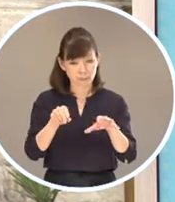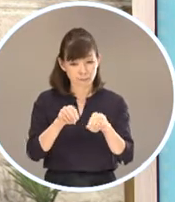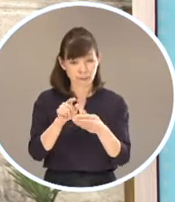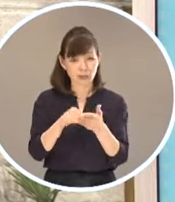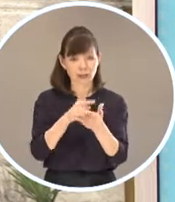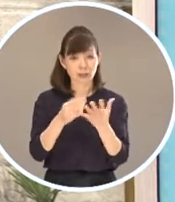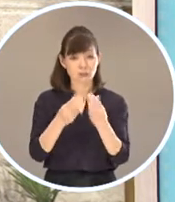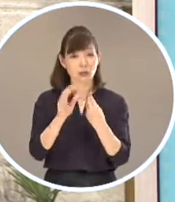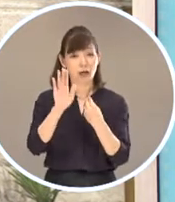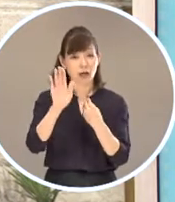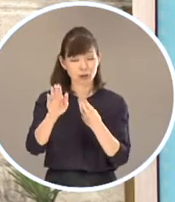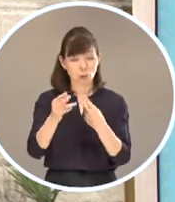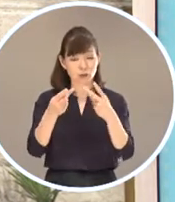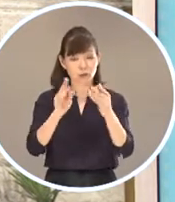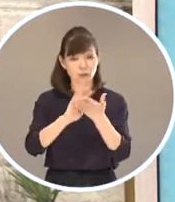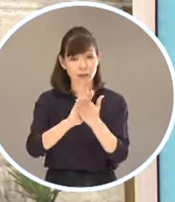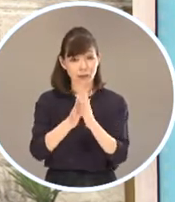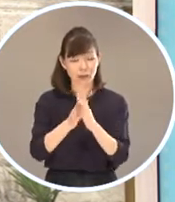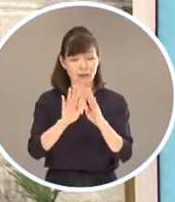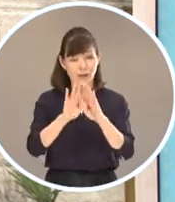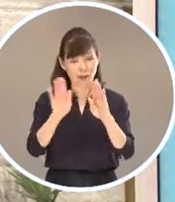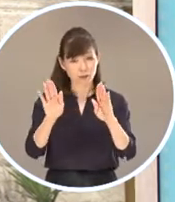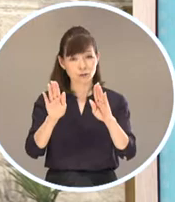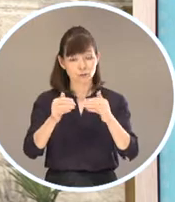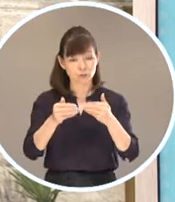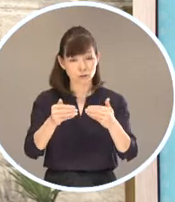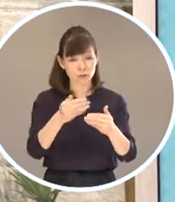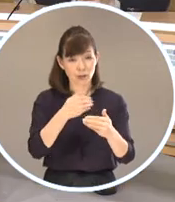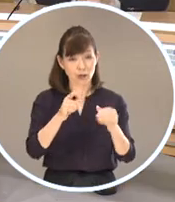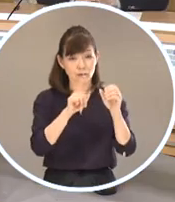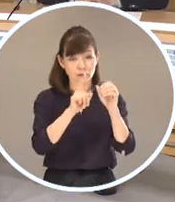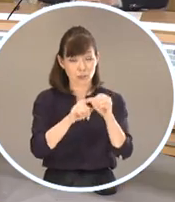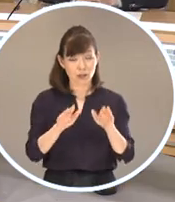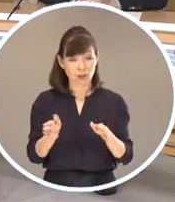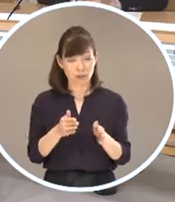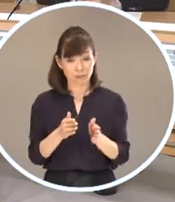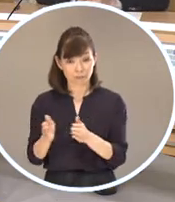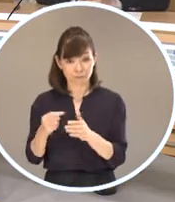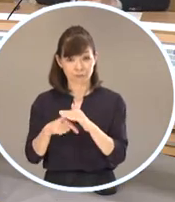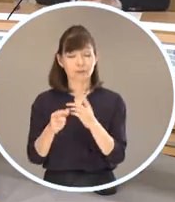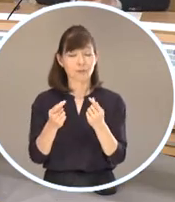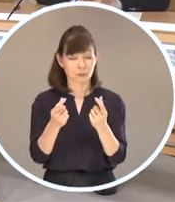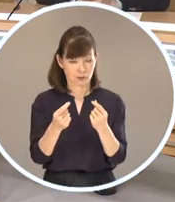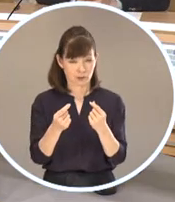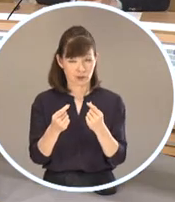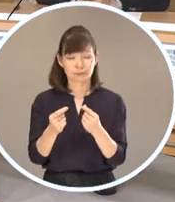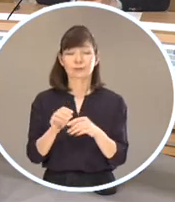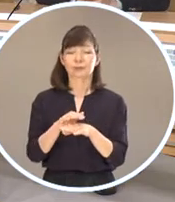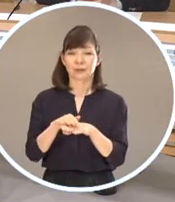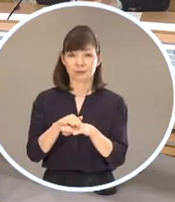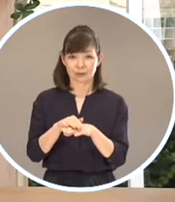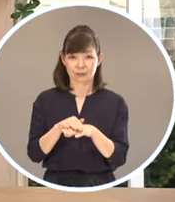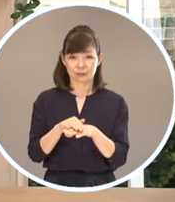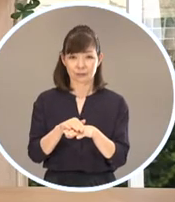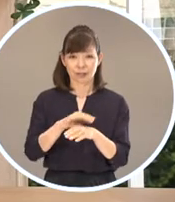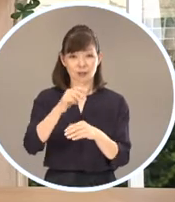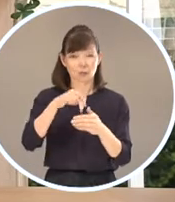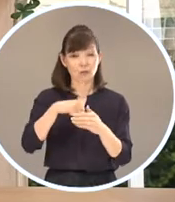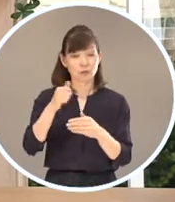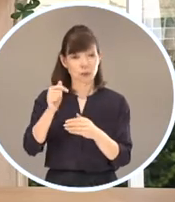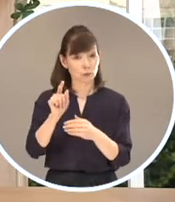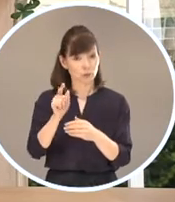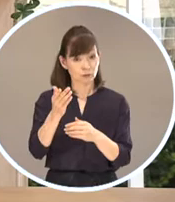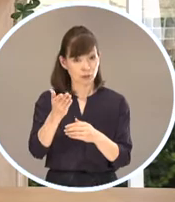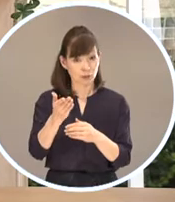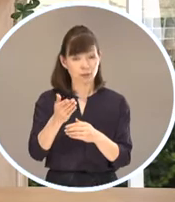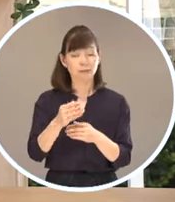広島県がこの明るく動き出せるように今からというところですよね、うん、 それが大事ですね、 はい、山内さんはいかがですか。 やっぱりコロナ